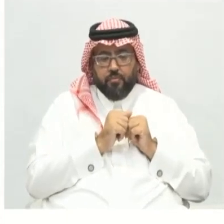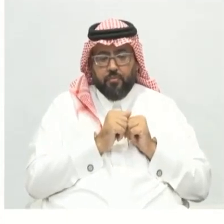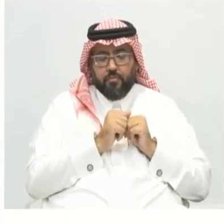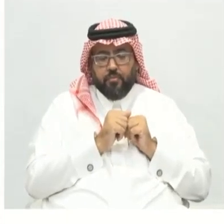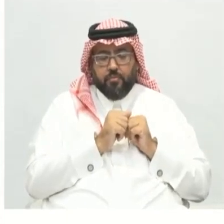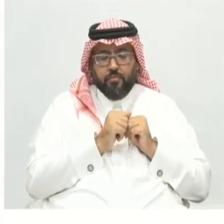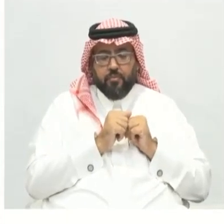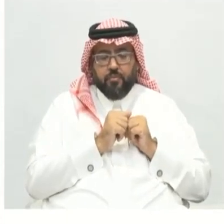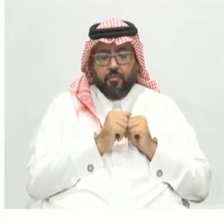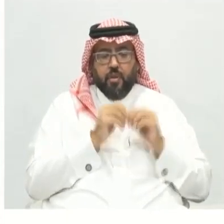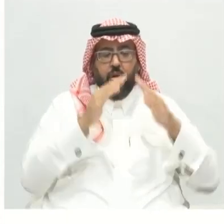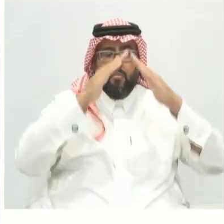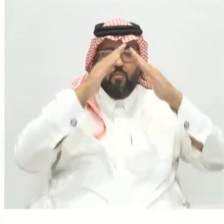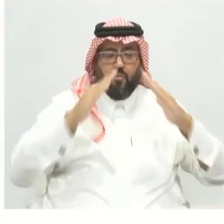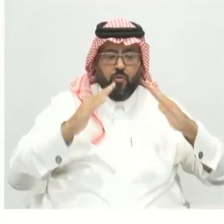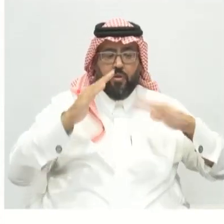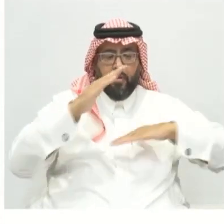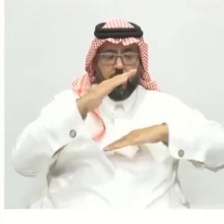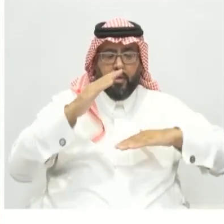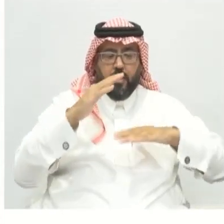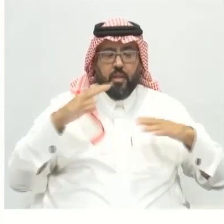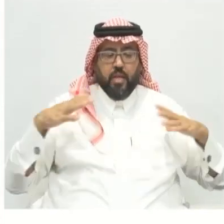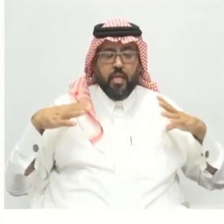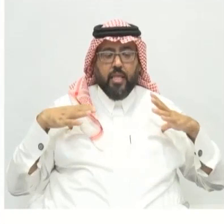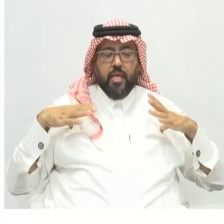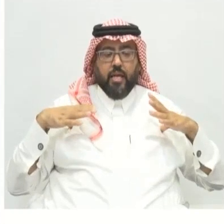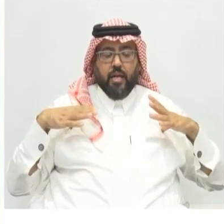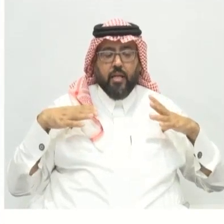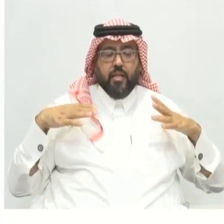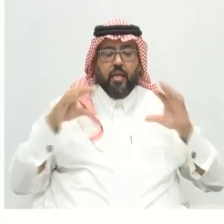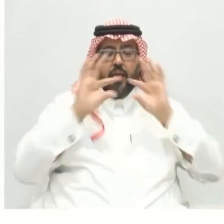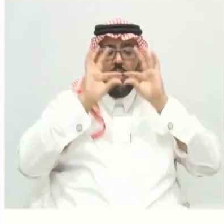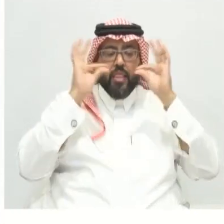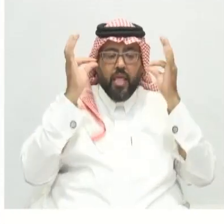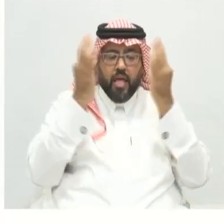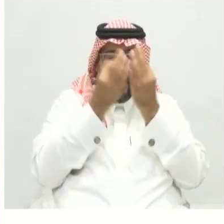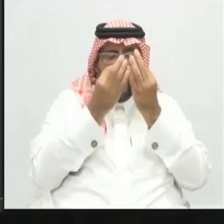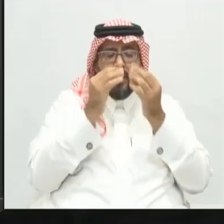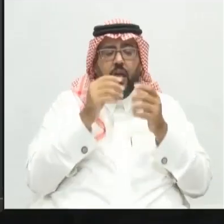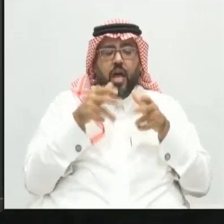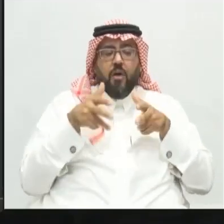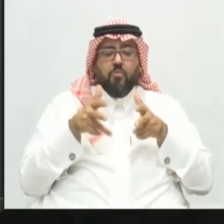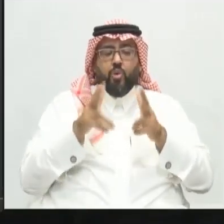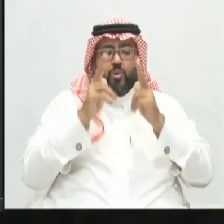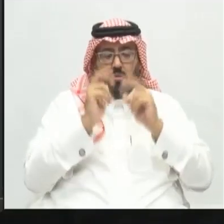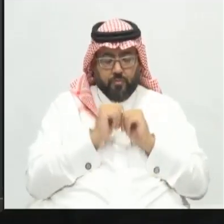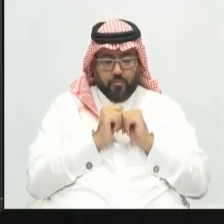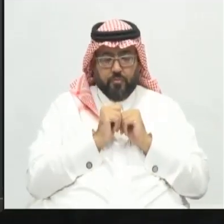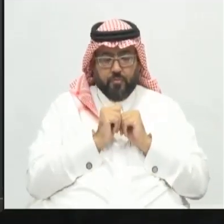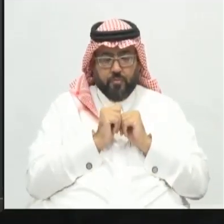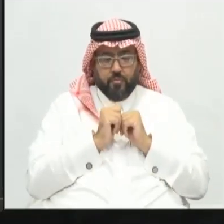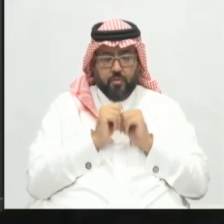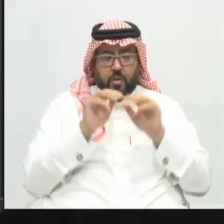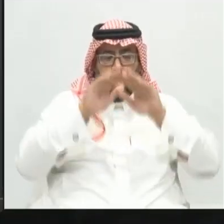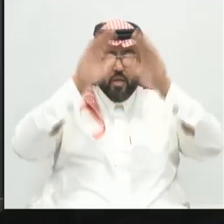المشروع مثلث اداره المشروع من ثلاث عناصر يسمى بالمثلث اذا هو